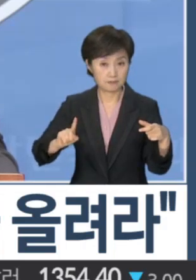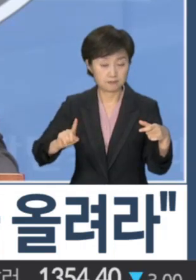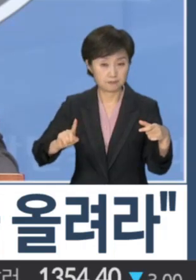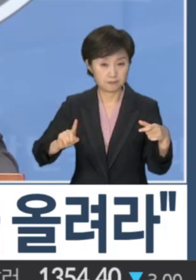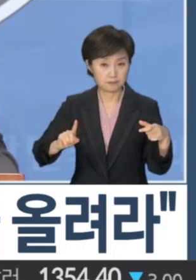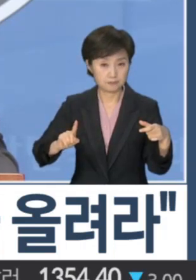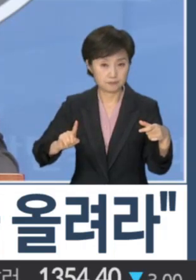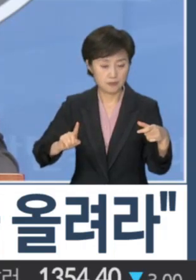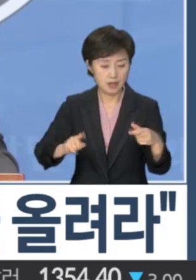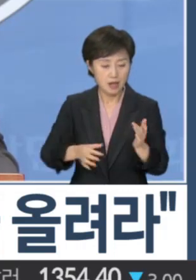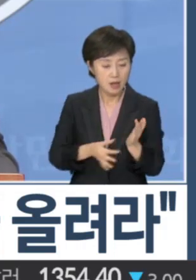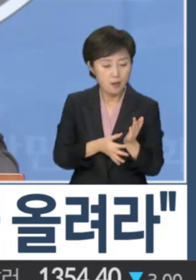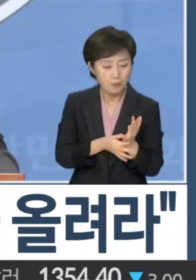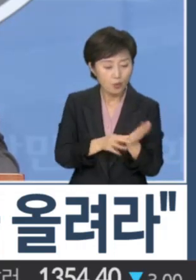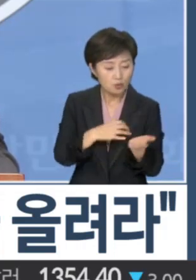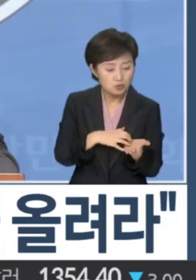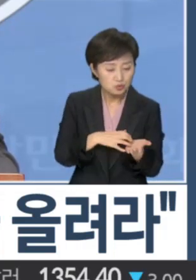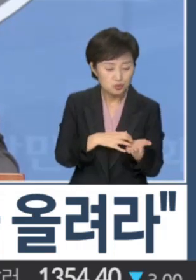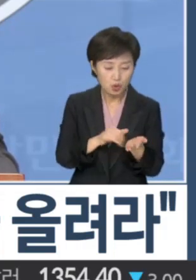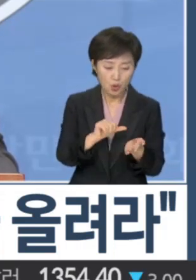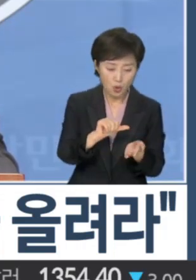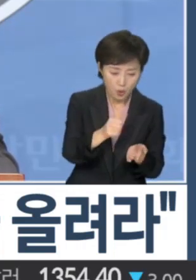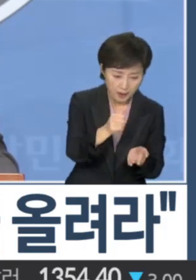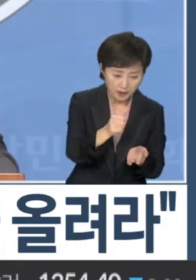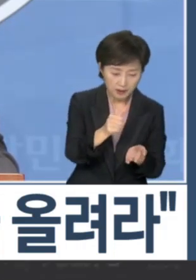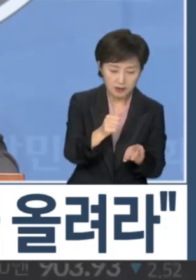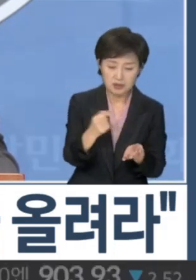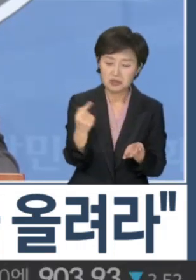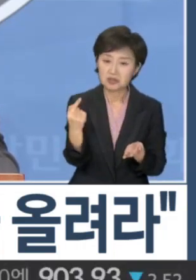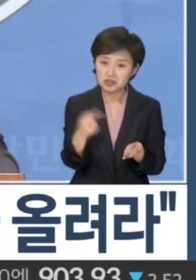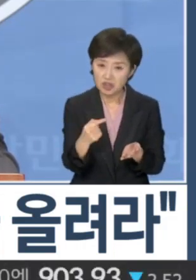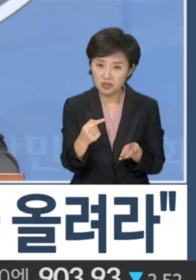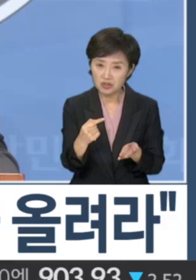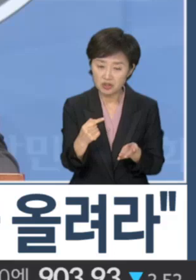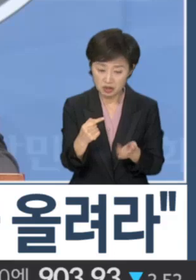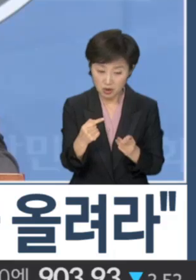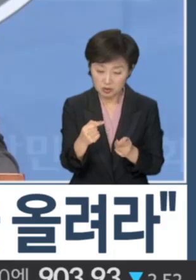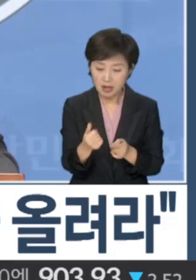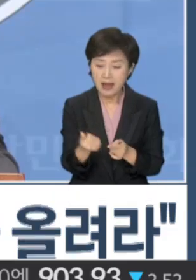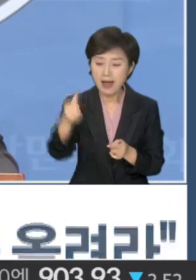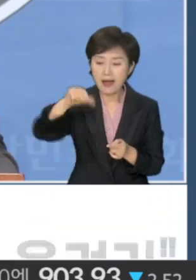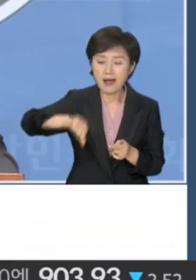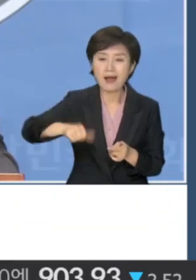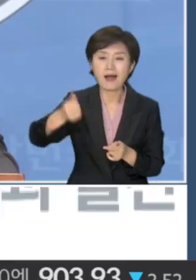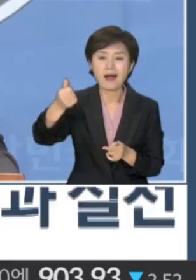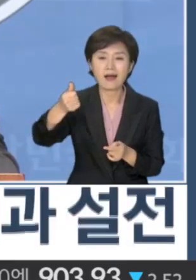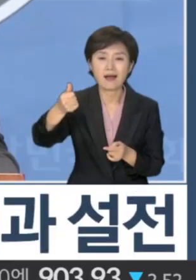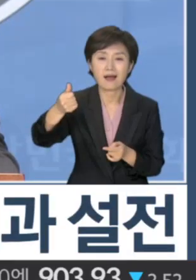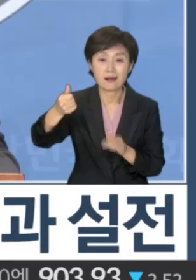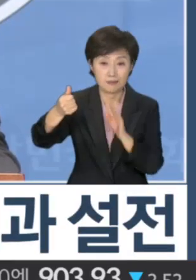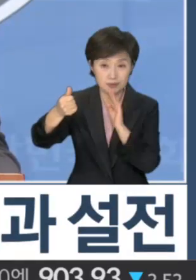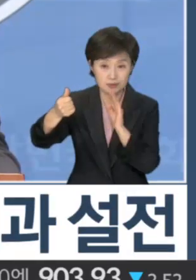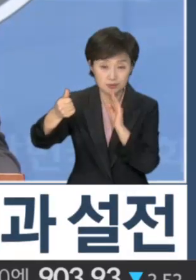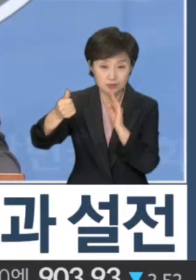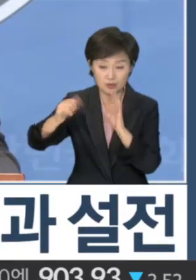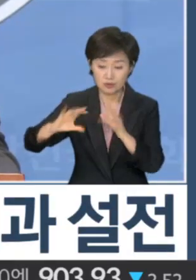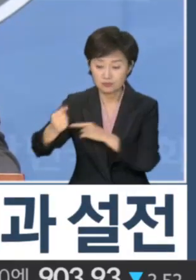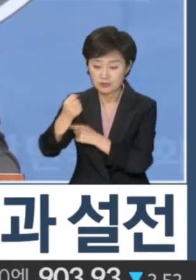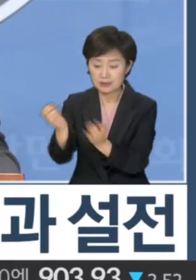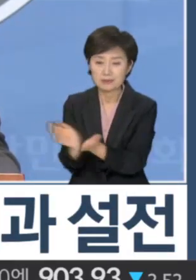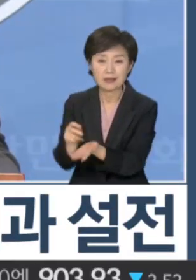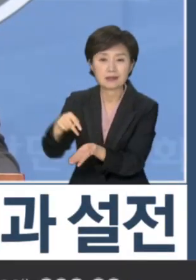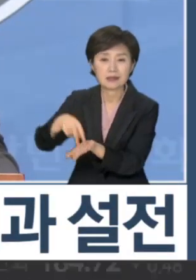단 500표, 1000표 사이로도 이 마지막 최종 승패가 갈릴 수 있는 상황이기 때문에 우리 국민의힘